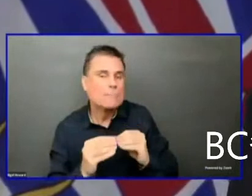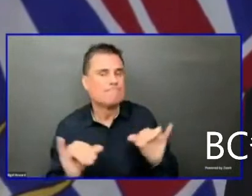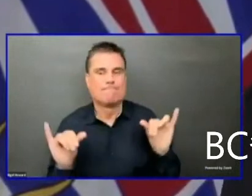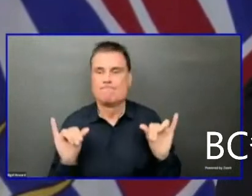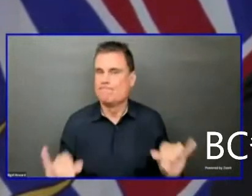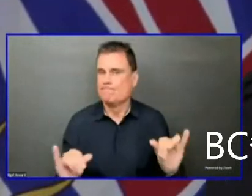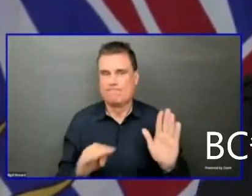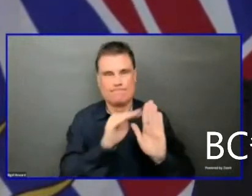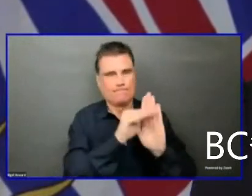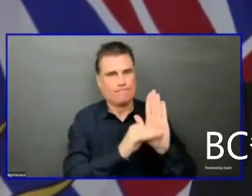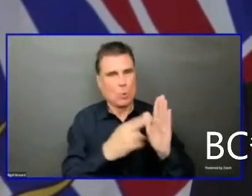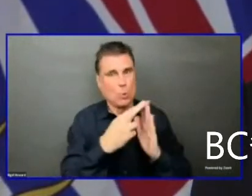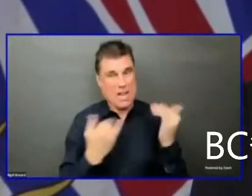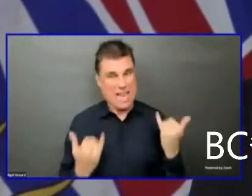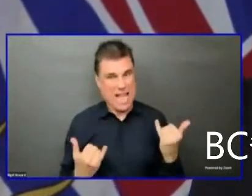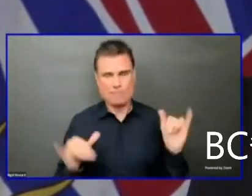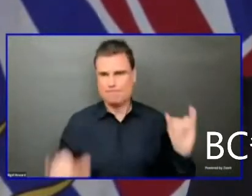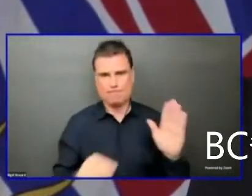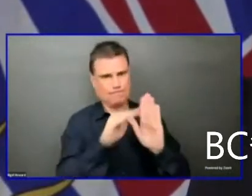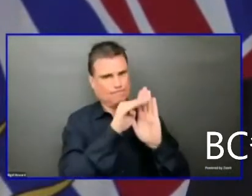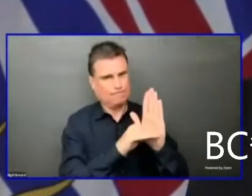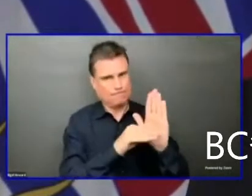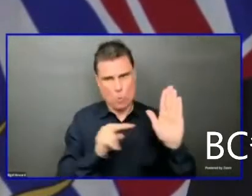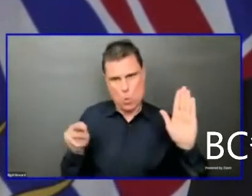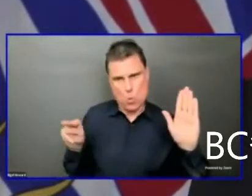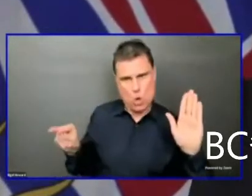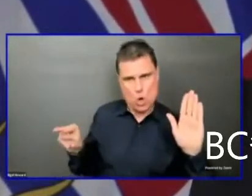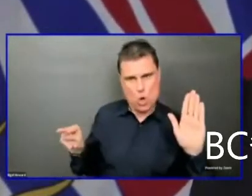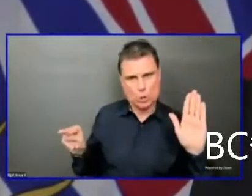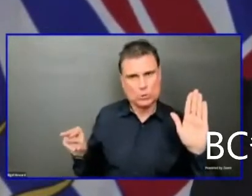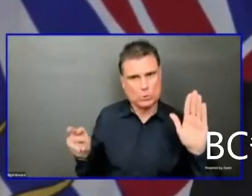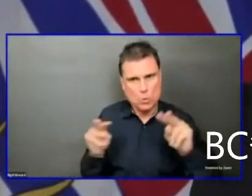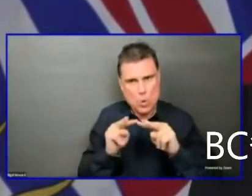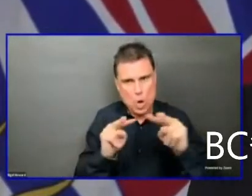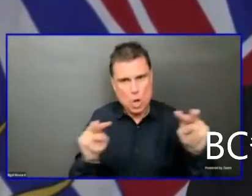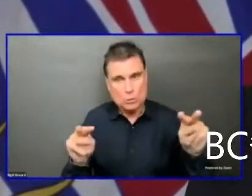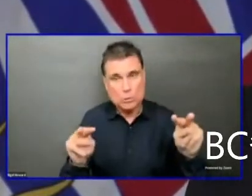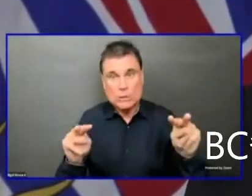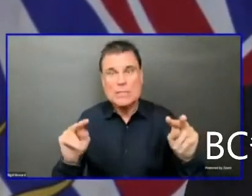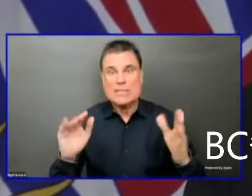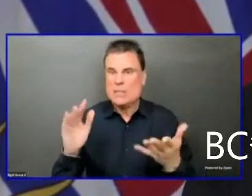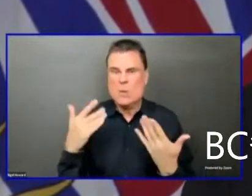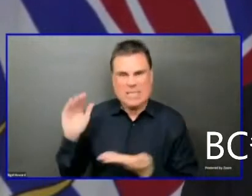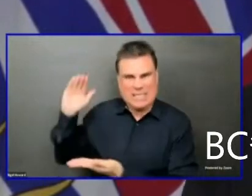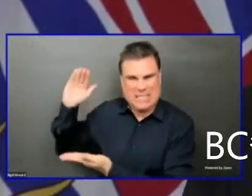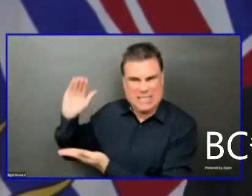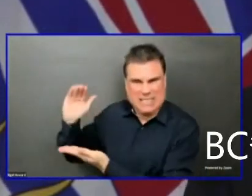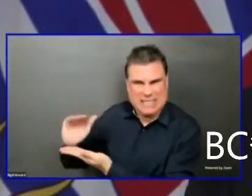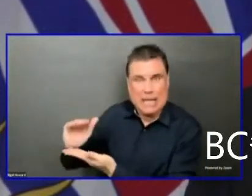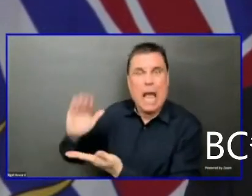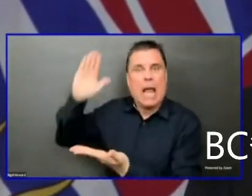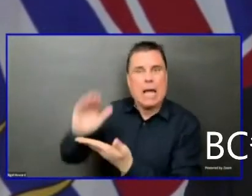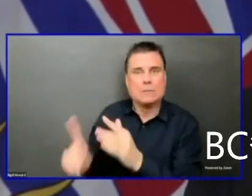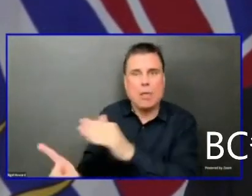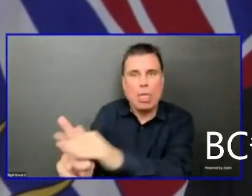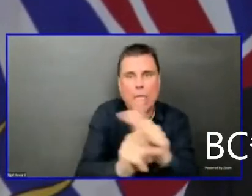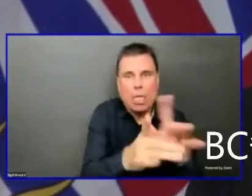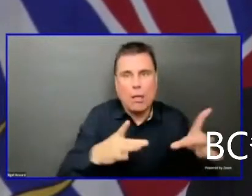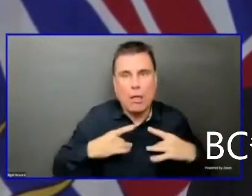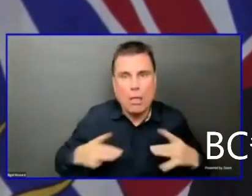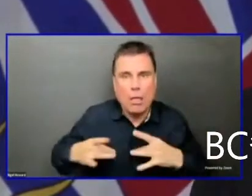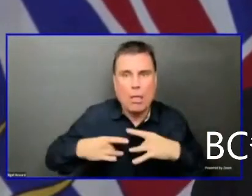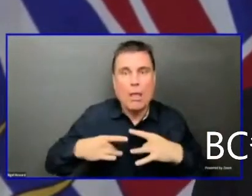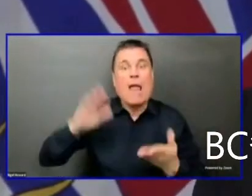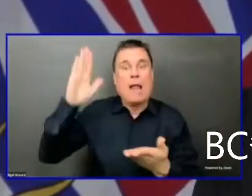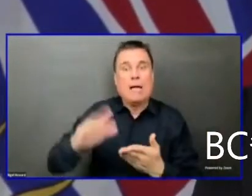什么，还 while 是 will 要 mean 能 fewer 够少一 cases, 点 means 啊。 fewer outbreaks, means 如 fewer 果 severe 每天 illness, 新增的 fewer 少 people， 那 in 么爆发的 hospitals,